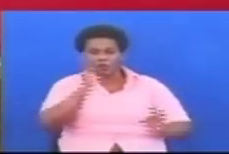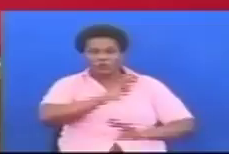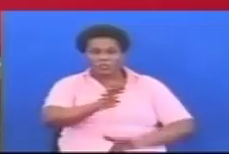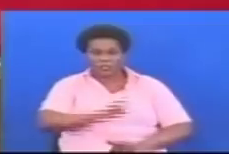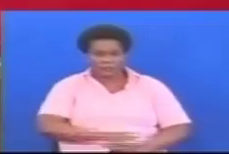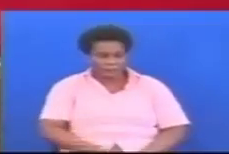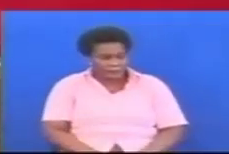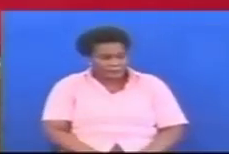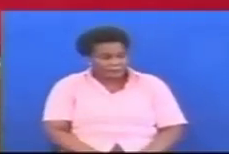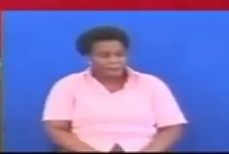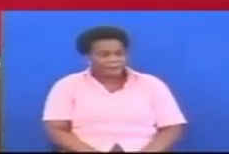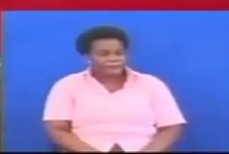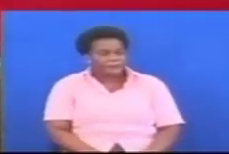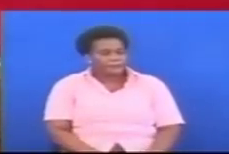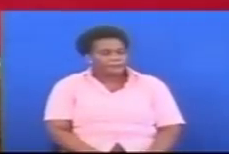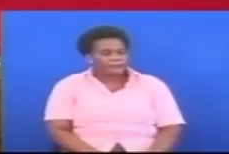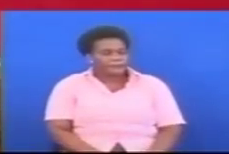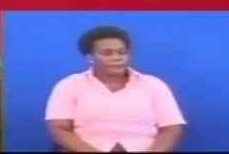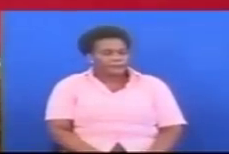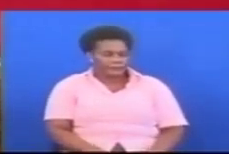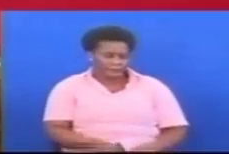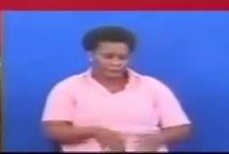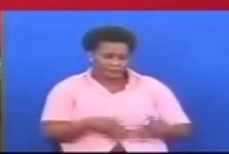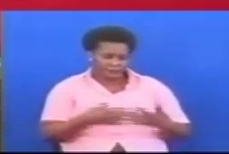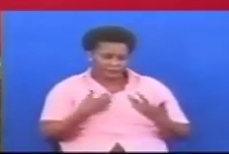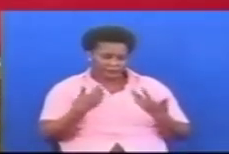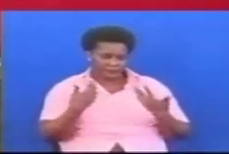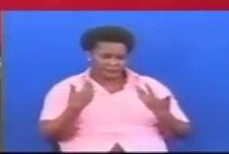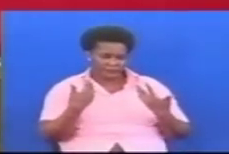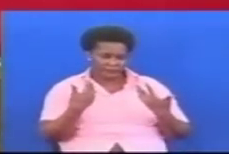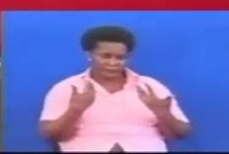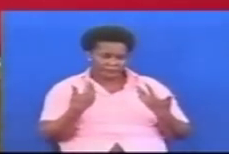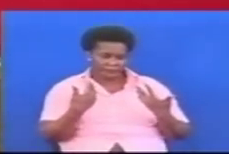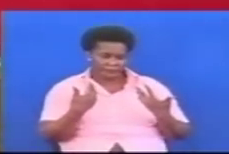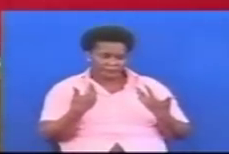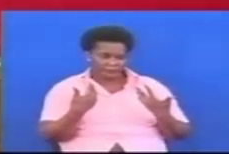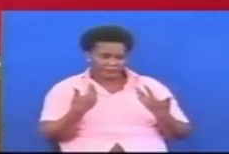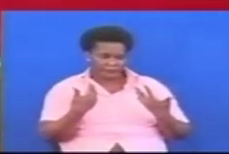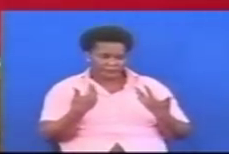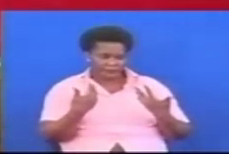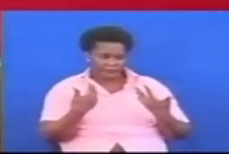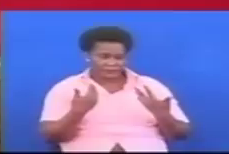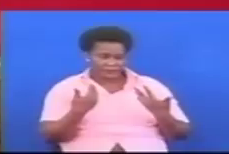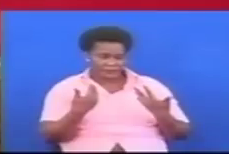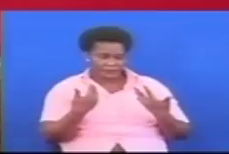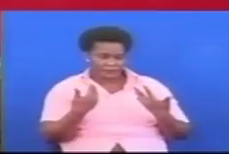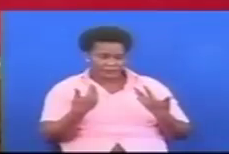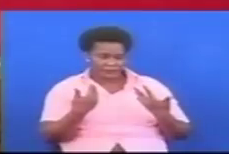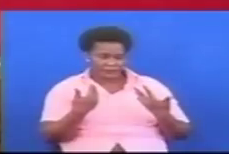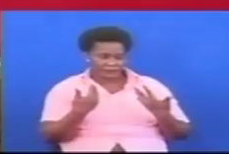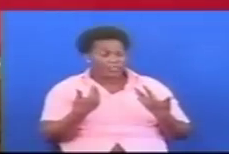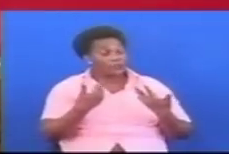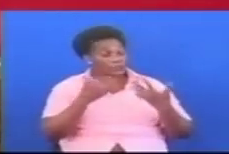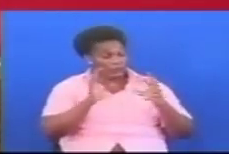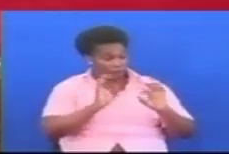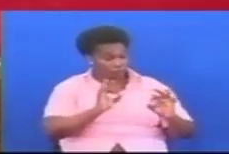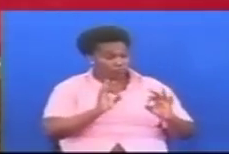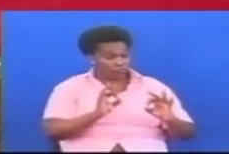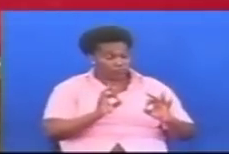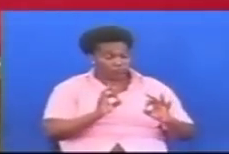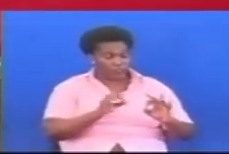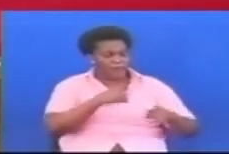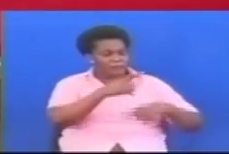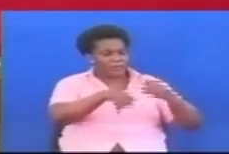Kamati inashauri serikali kuwa na miradi ya maji iliyo vijijini itumie pampu zinazoendeshwa kwa kutumia umeme wa jua, solar